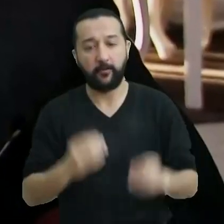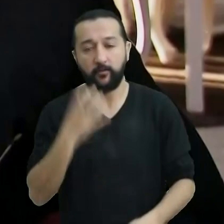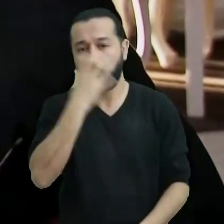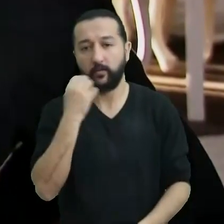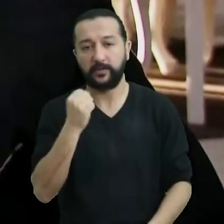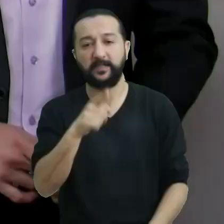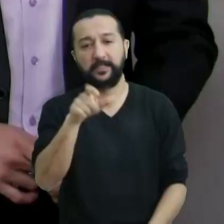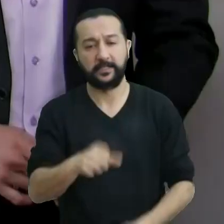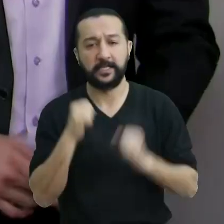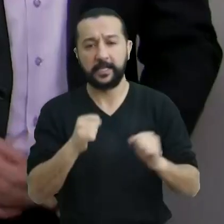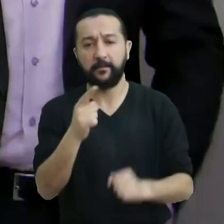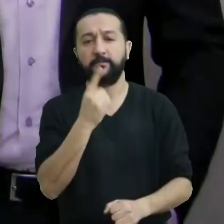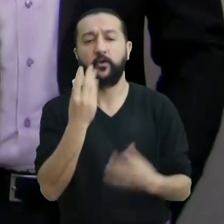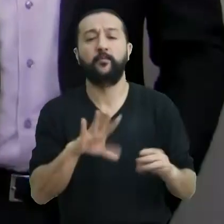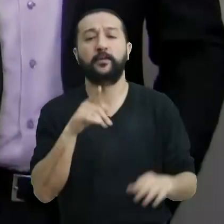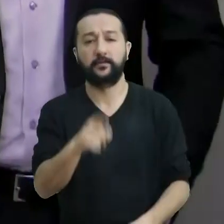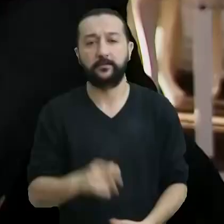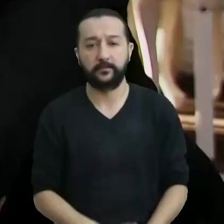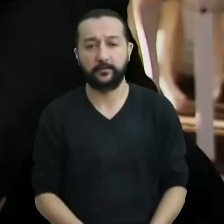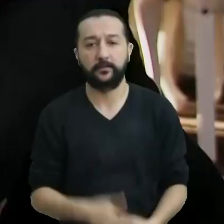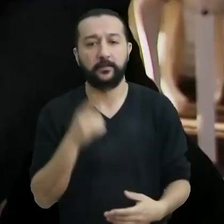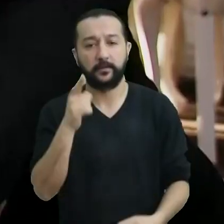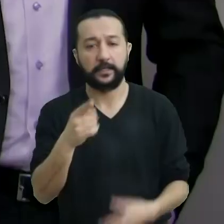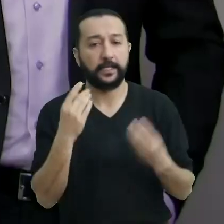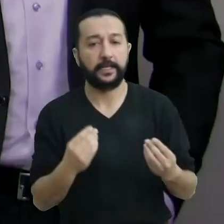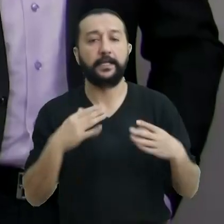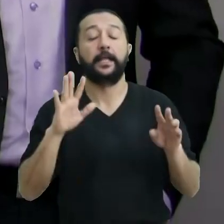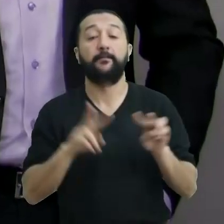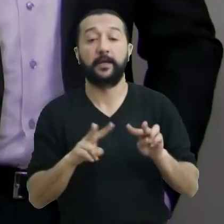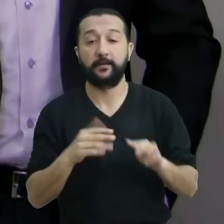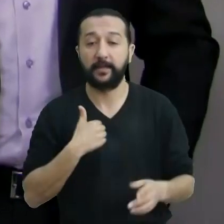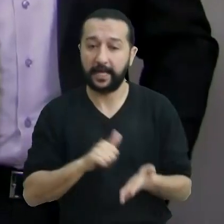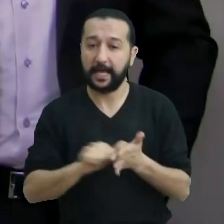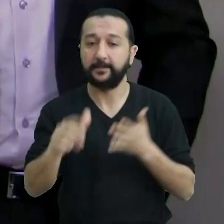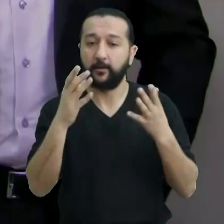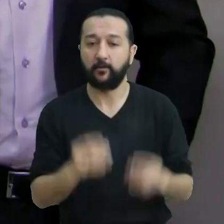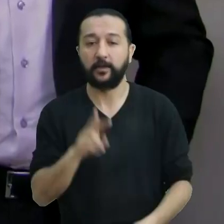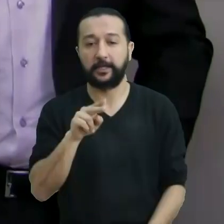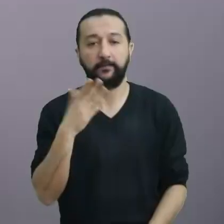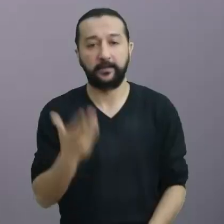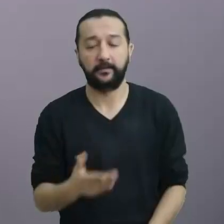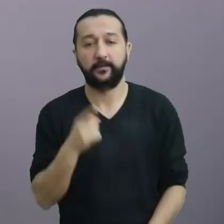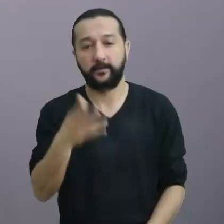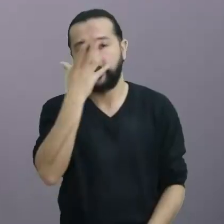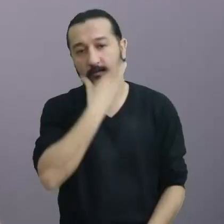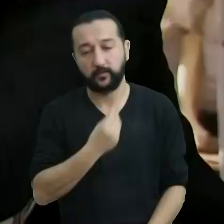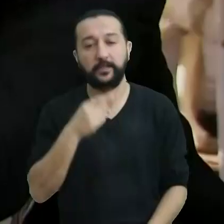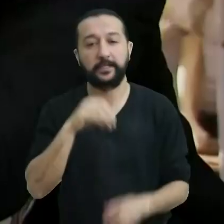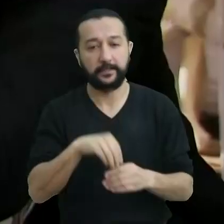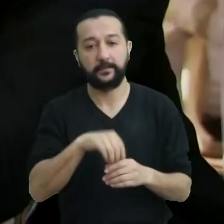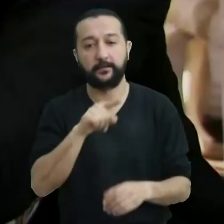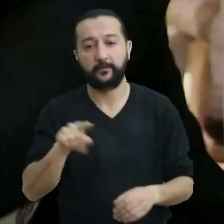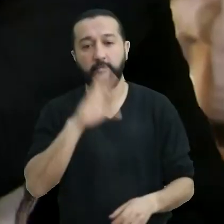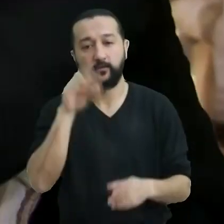Domuz gibisindir. Hiçbir şey olmaz sana. Öyle deme Meryem. Her şeyde olduğu gibi güzel şeylerin